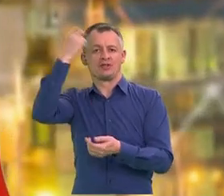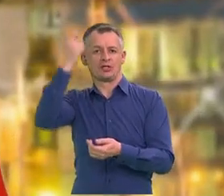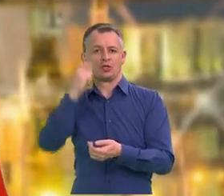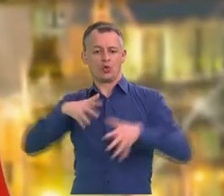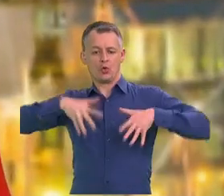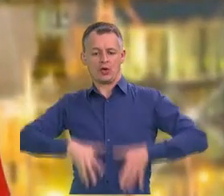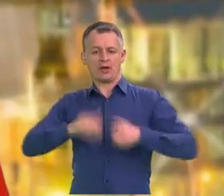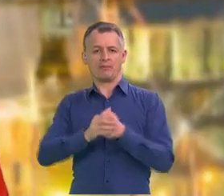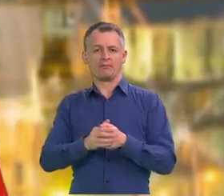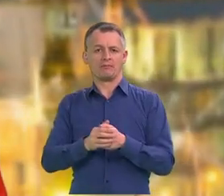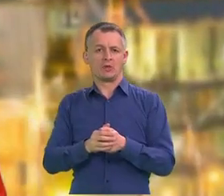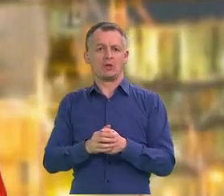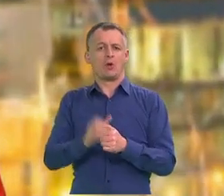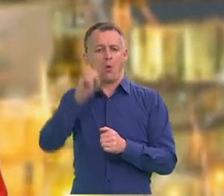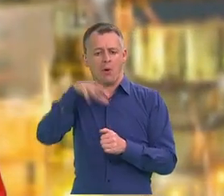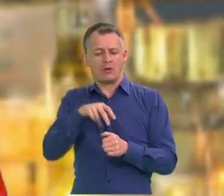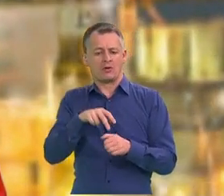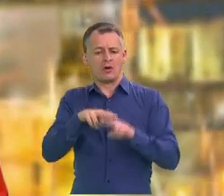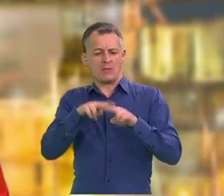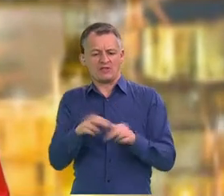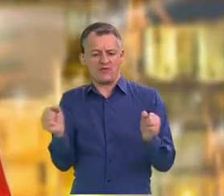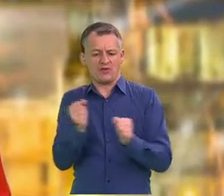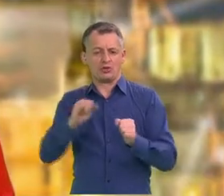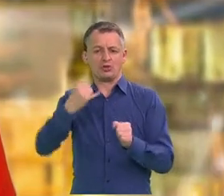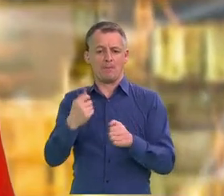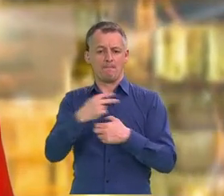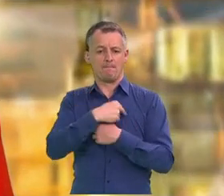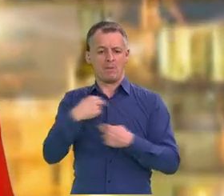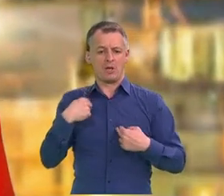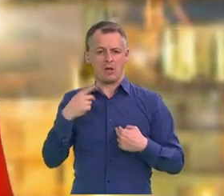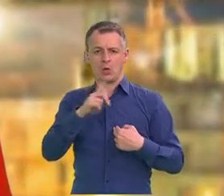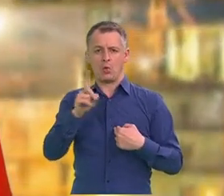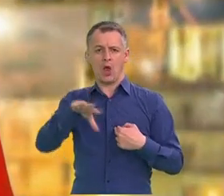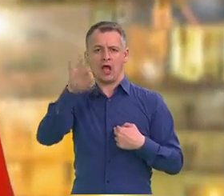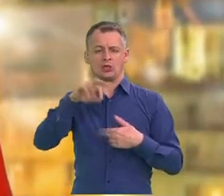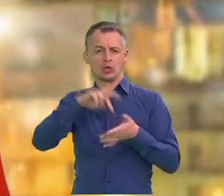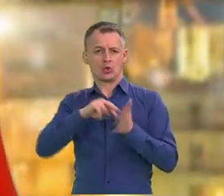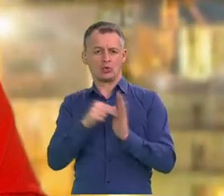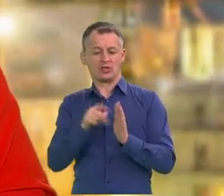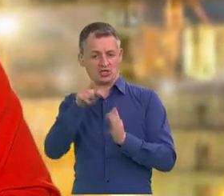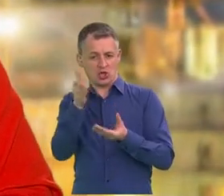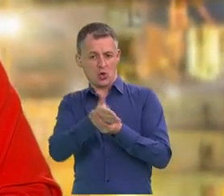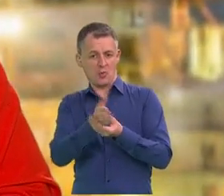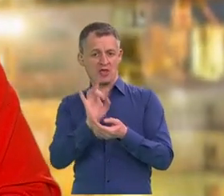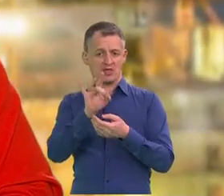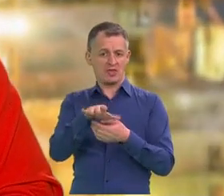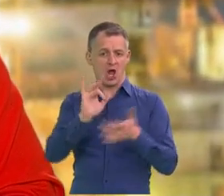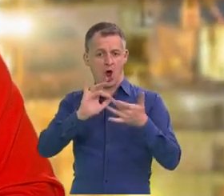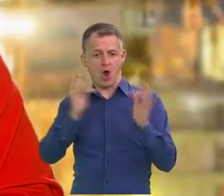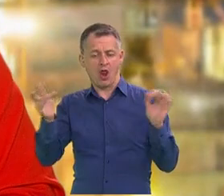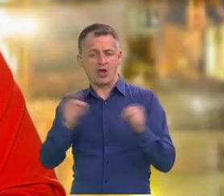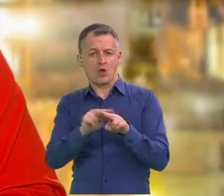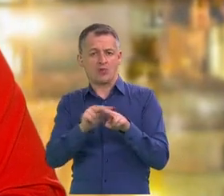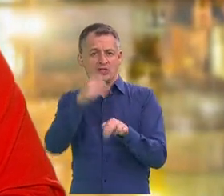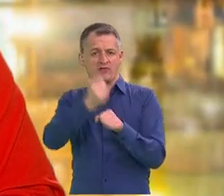Pe lângă faptul că sunt nevoiți să stea în frig, oamenii se plâng că primăria nu a găsit o soluție ca aceste documente să fie depuse online, așa